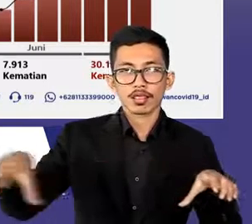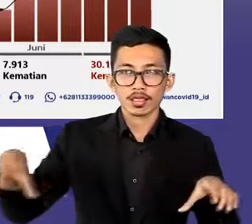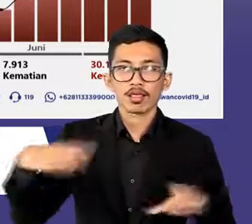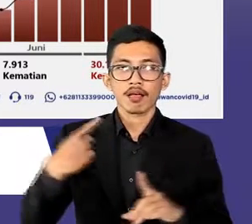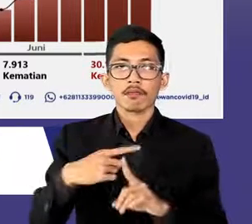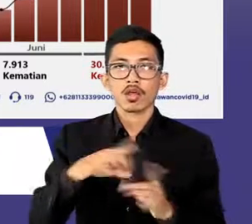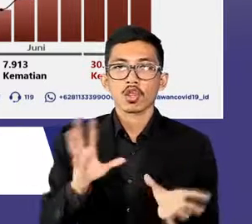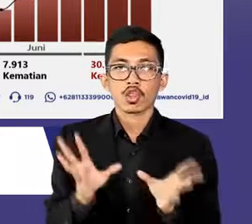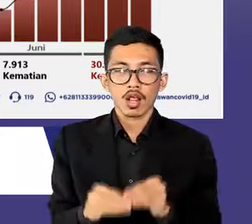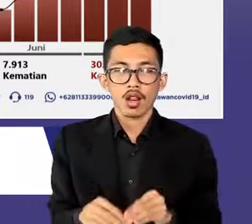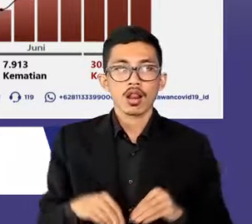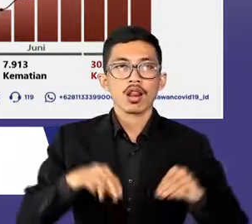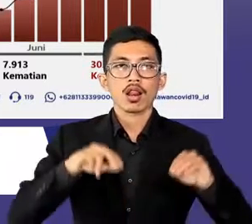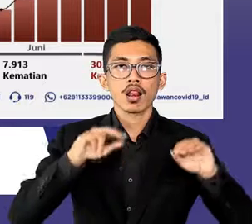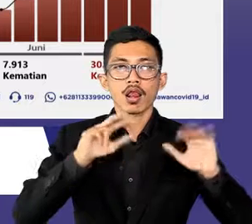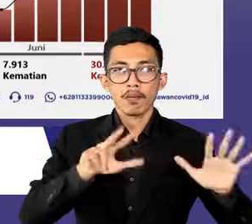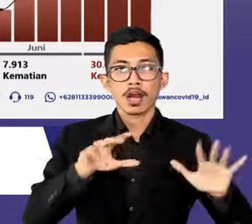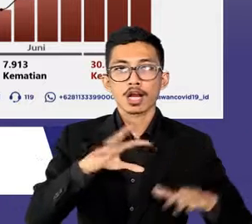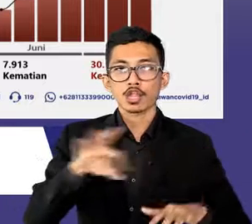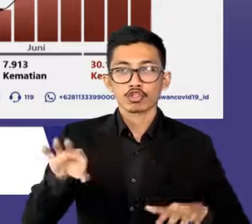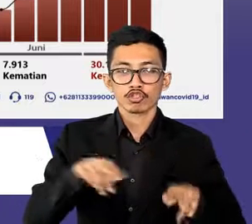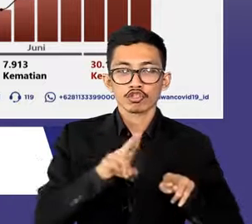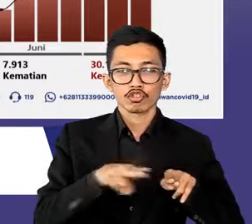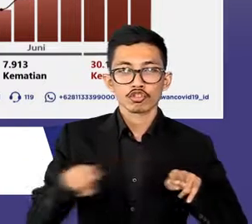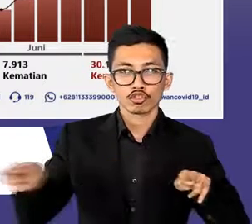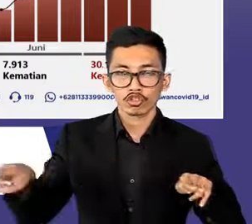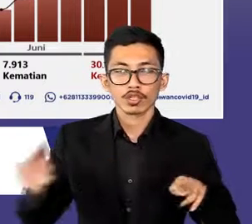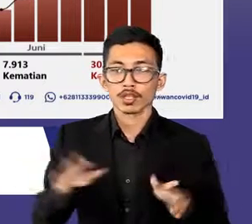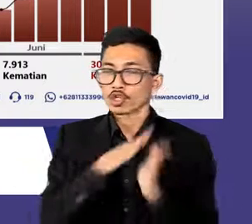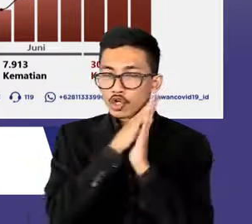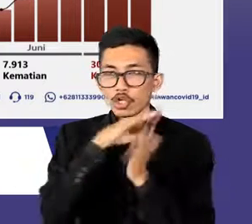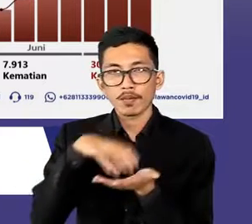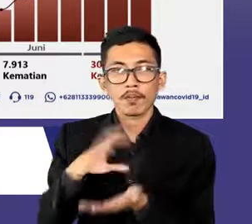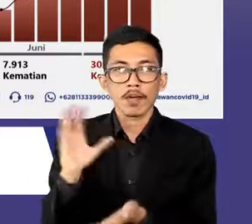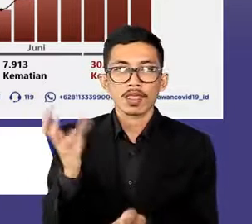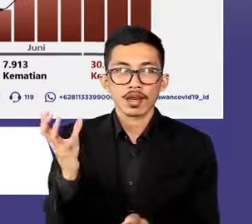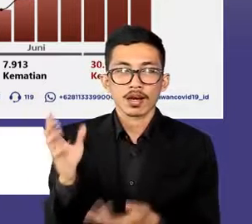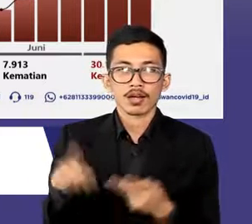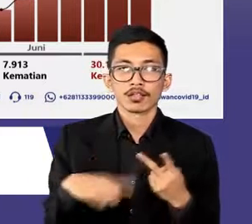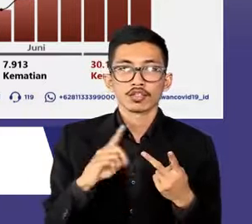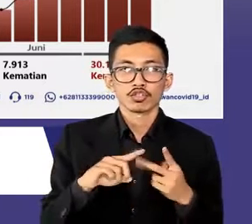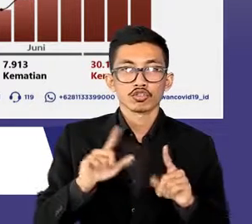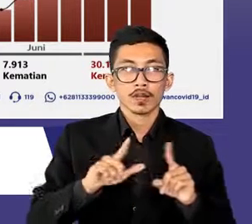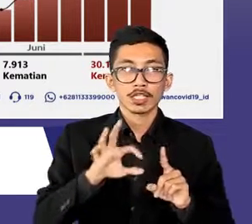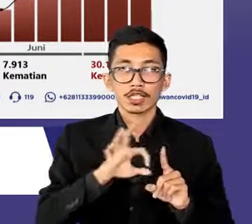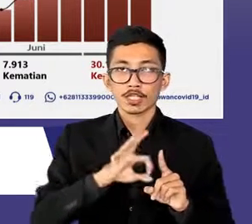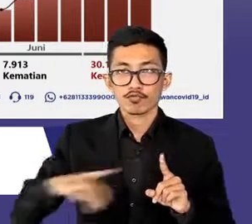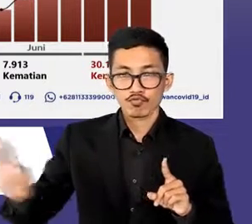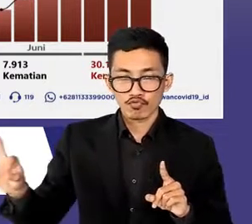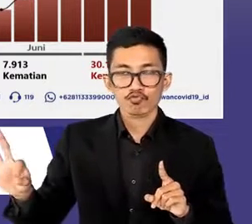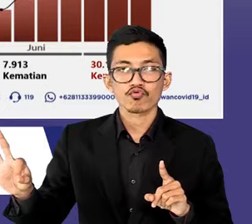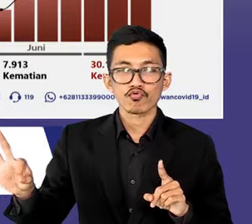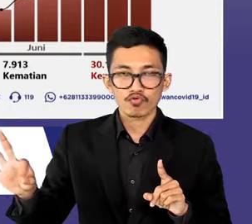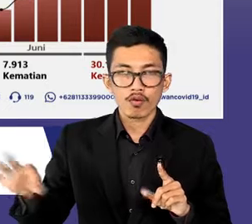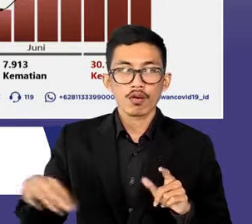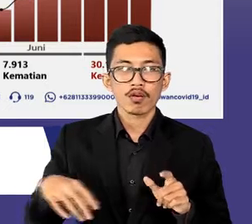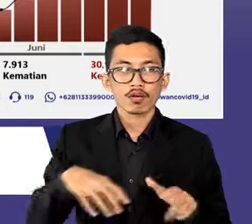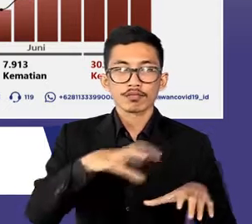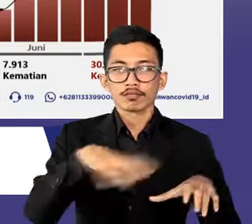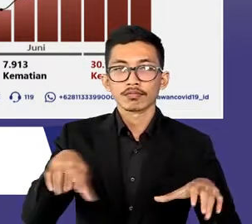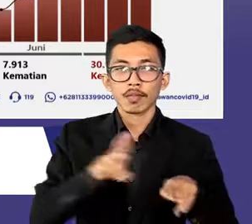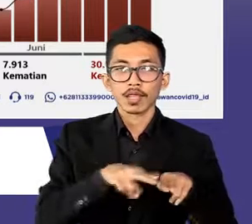total 868 tempat tidur di Banten kemudian 17.500 94 tempat